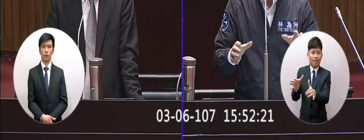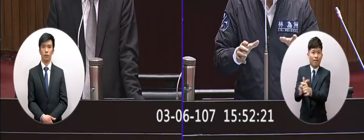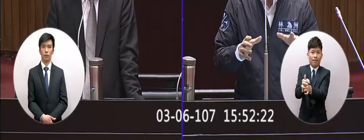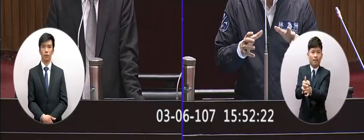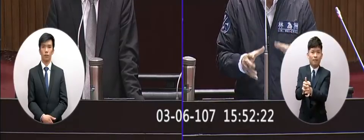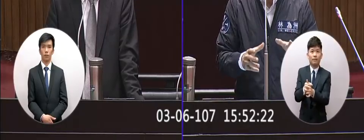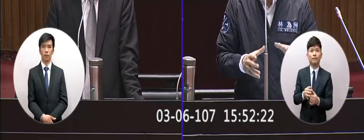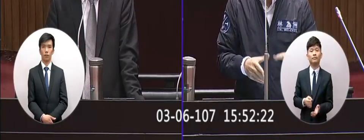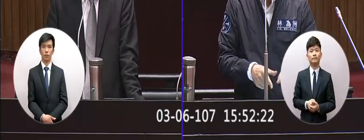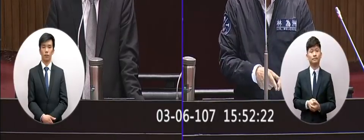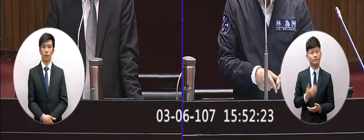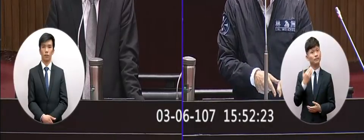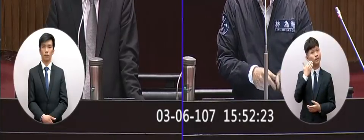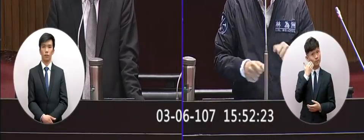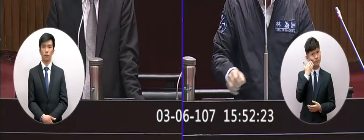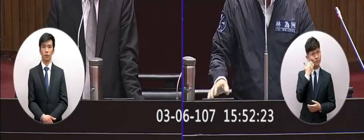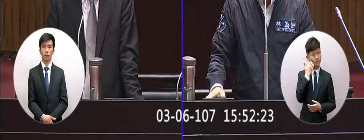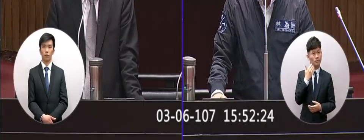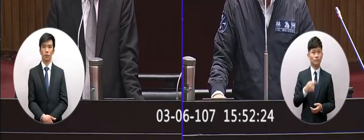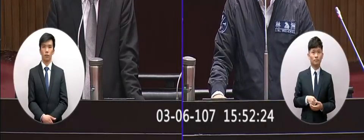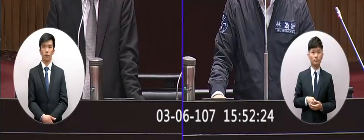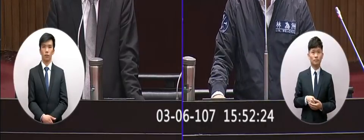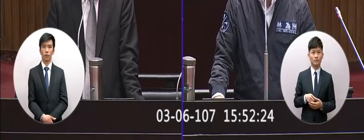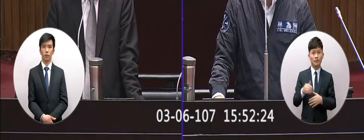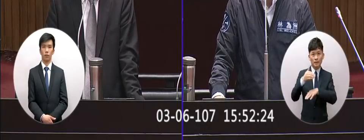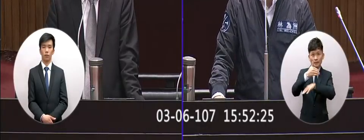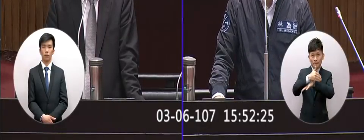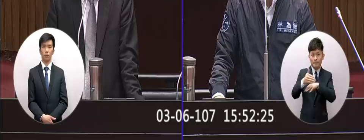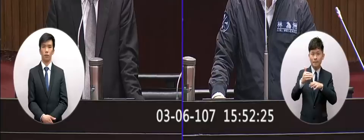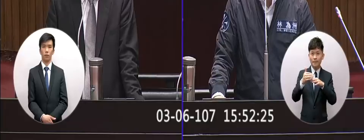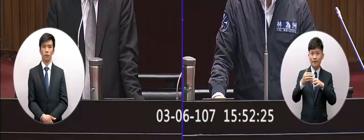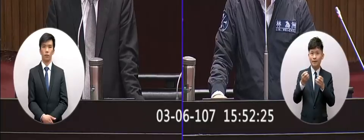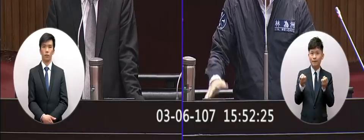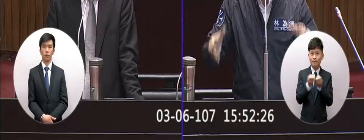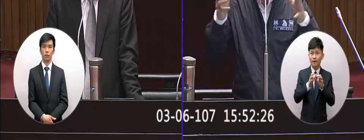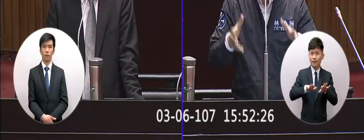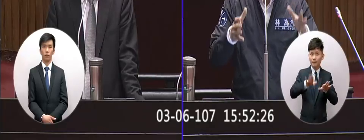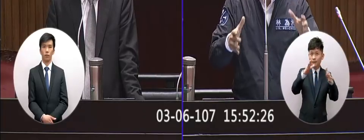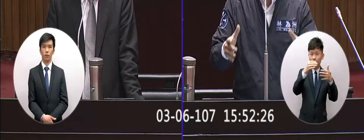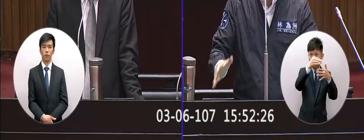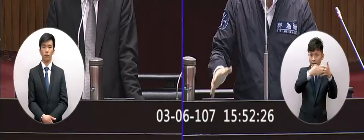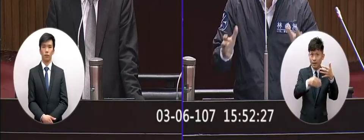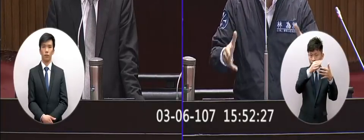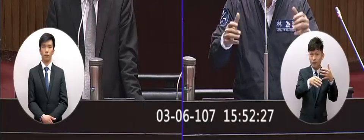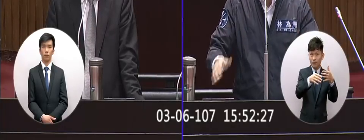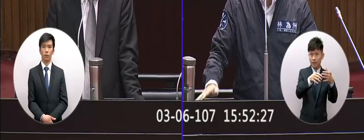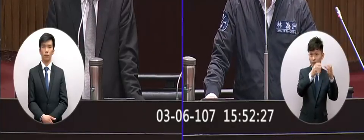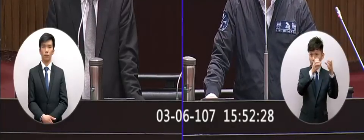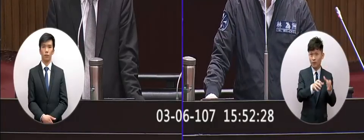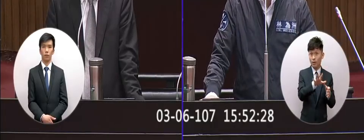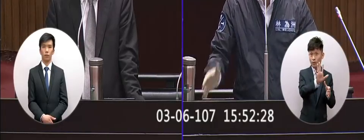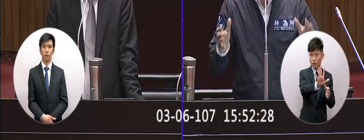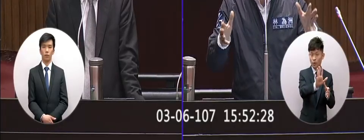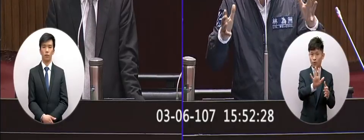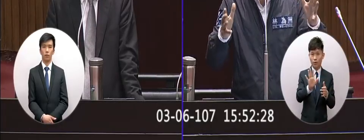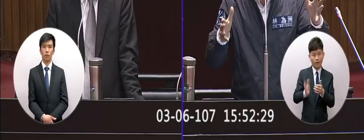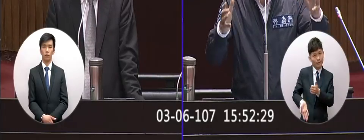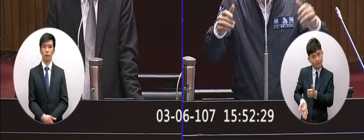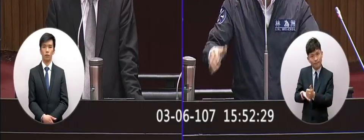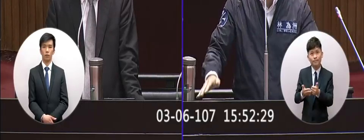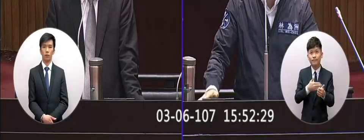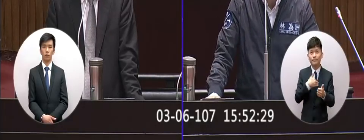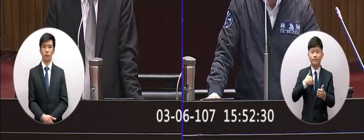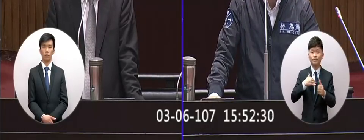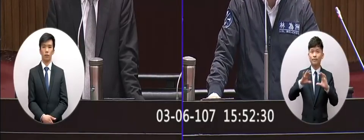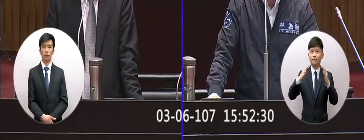好，如果我们有类似这样子的特别发展条例啊，可以正向的鼓励我们现在国家